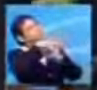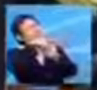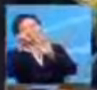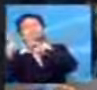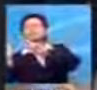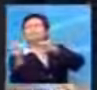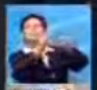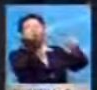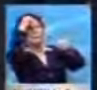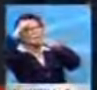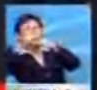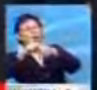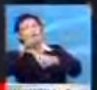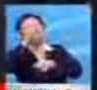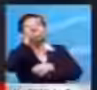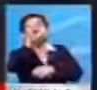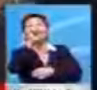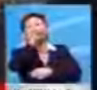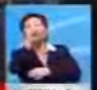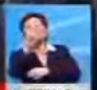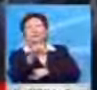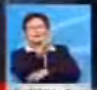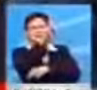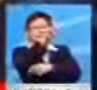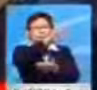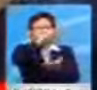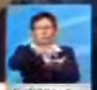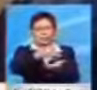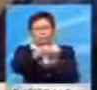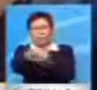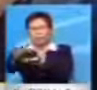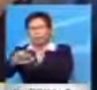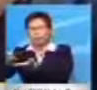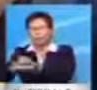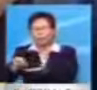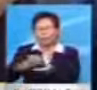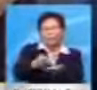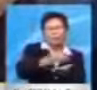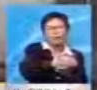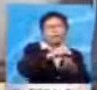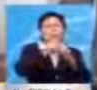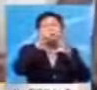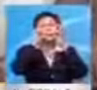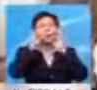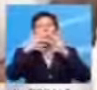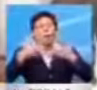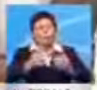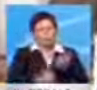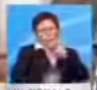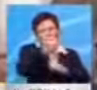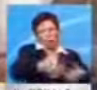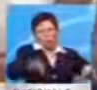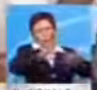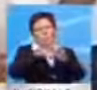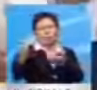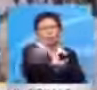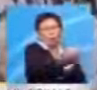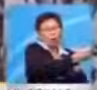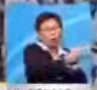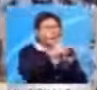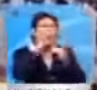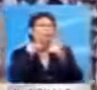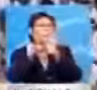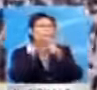memperingati Tun Abdul Razak di salah sebuah pusat baliah di Kuching paling signifikan koleksi gambar-gambar